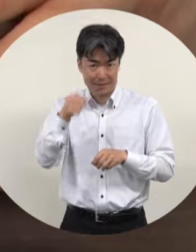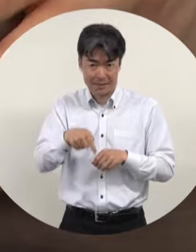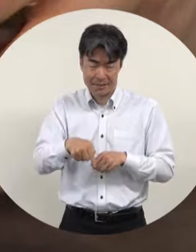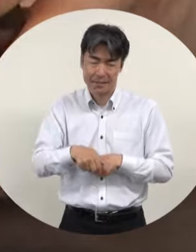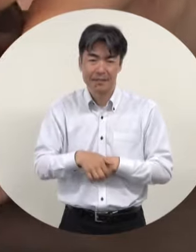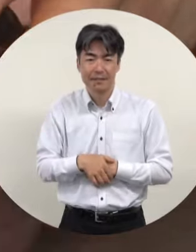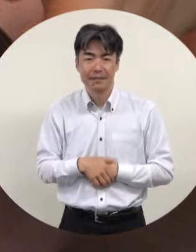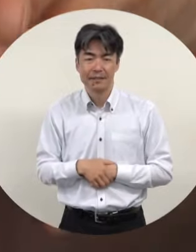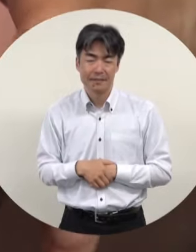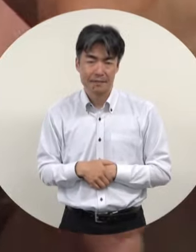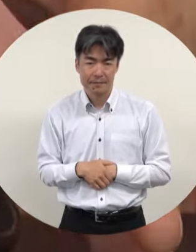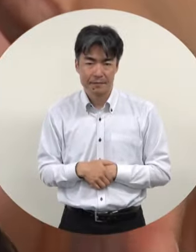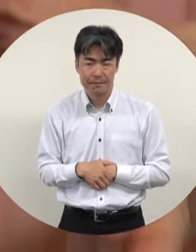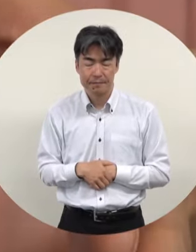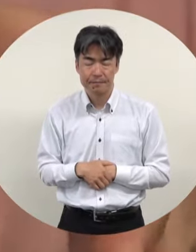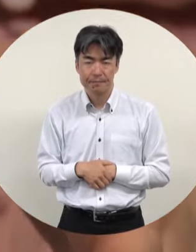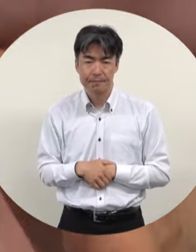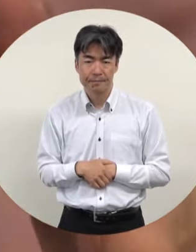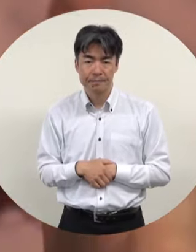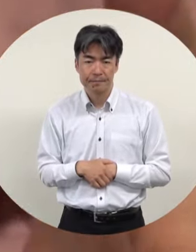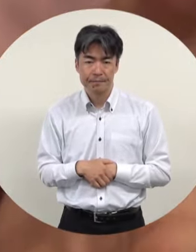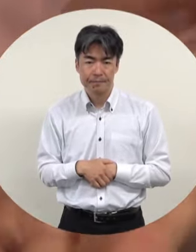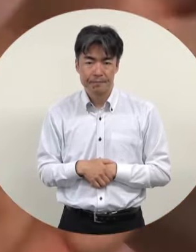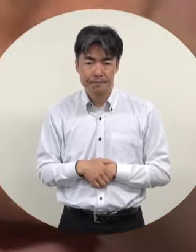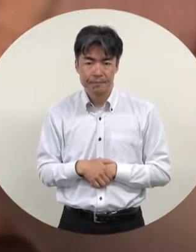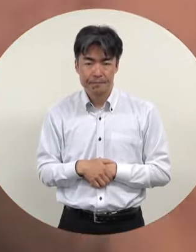み、おお、